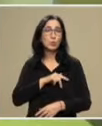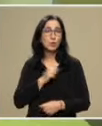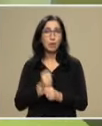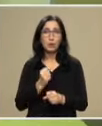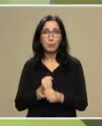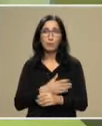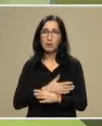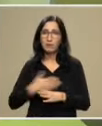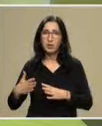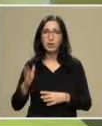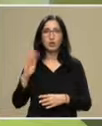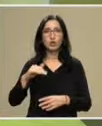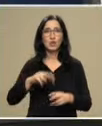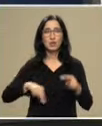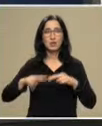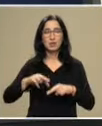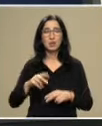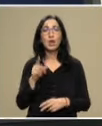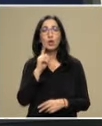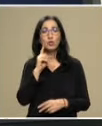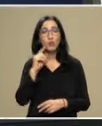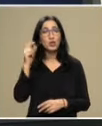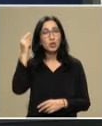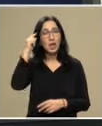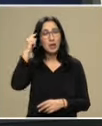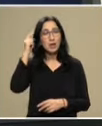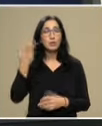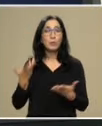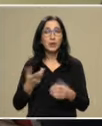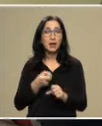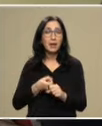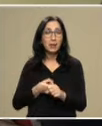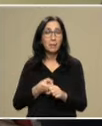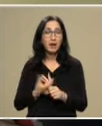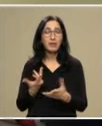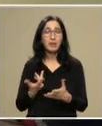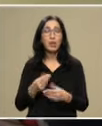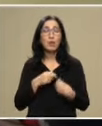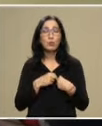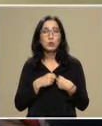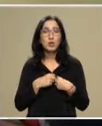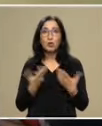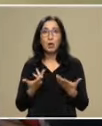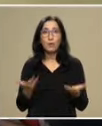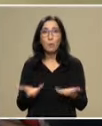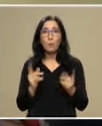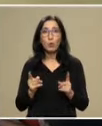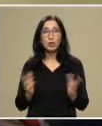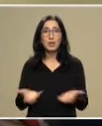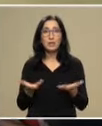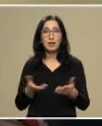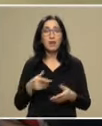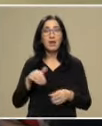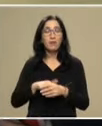работници винаги ще се търсят. Човешкият разум е така устроен, че предусеща какво би се станало.